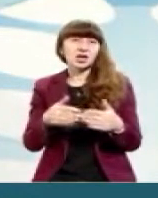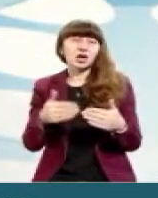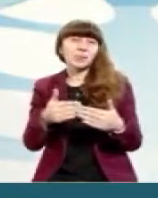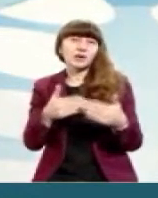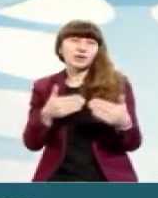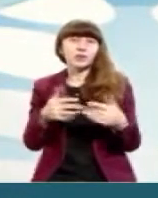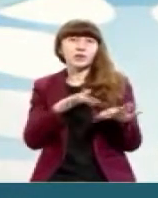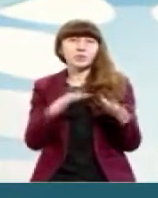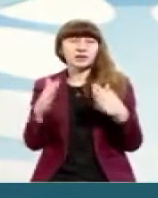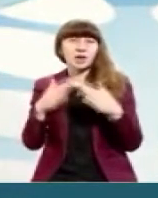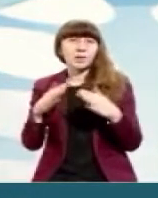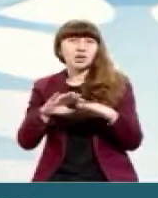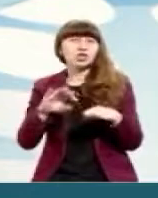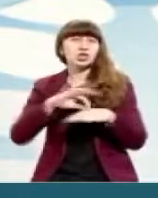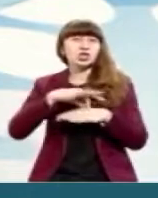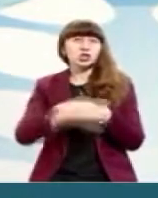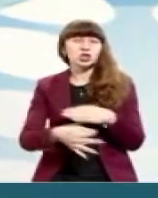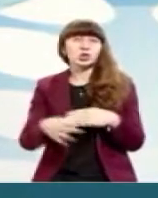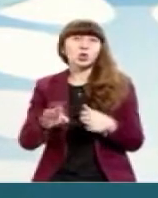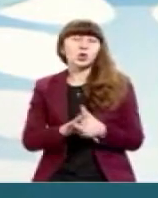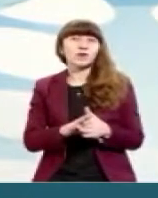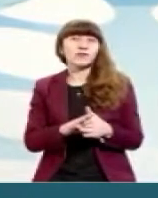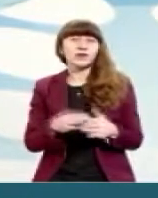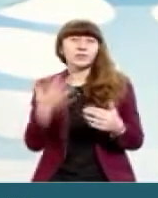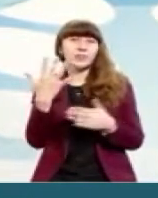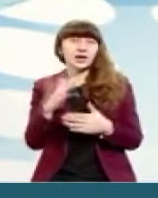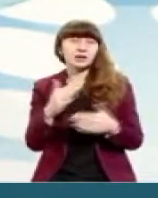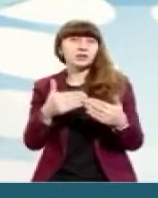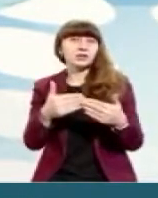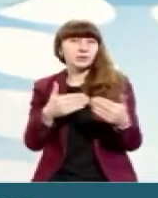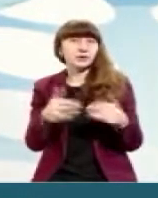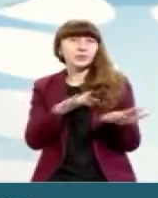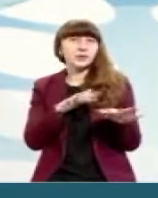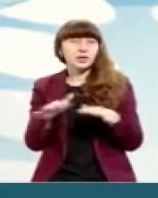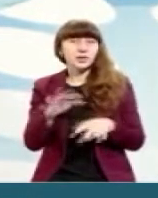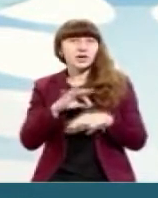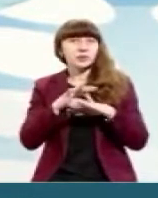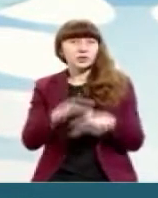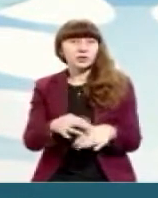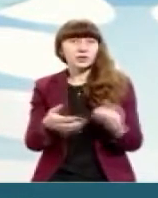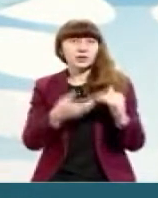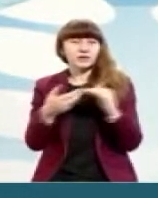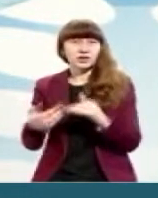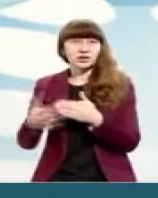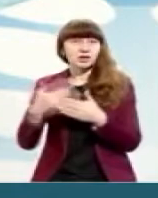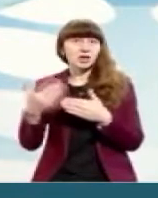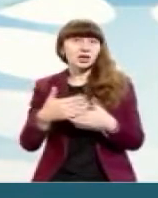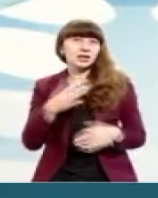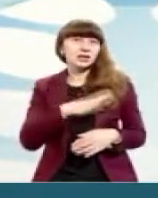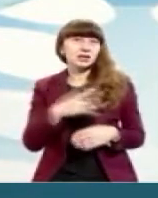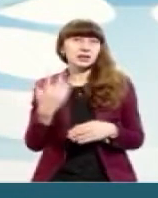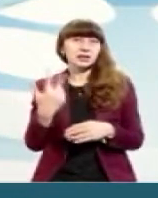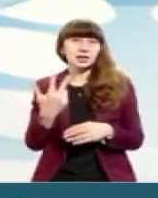басынан бері 5 жедел профилактикалық іс-шара өткізіліп, 318 тұлға әкімшілік жауапкершілікке тартылды. Сот тарапынан жазаға